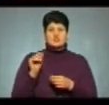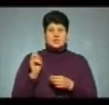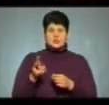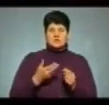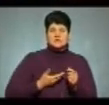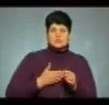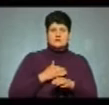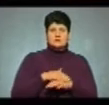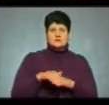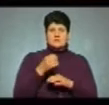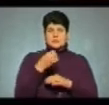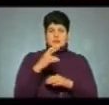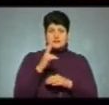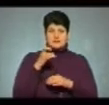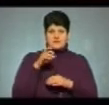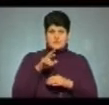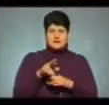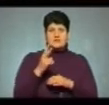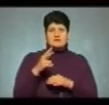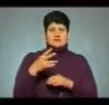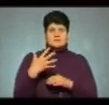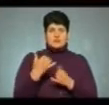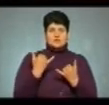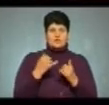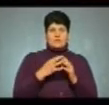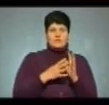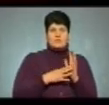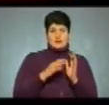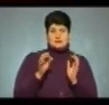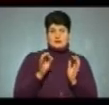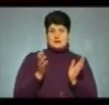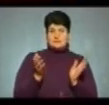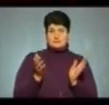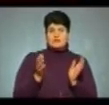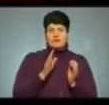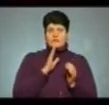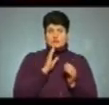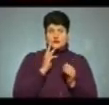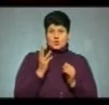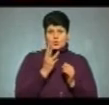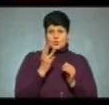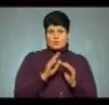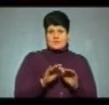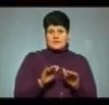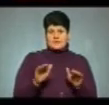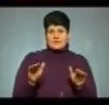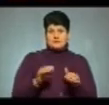будинку на вулиці 15 квітня 25, сьогодні 19 градусів. У жінки троє малолітніх